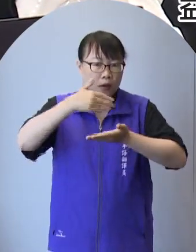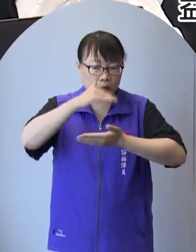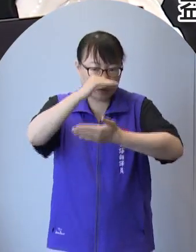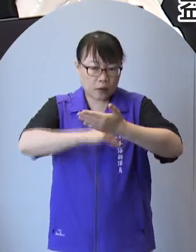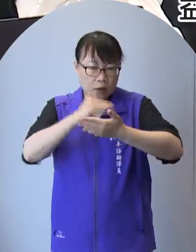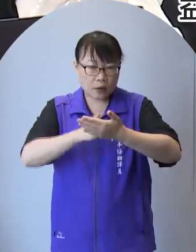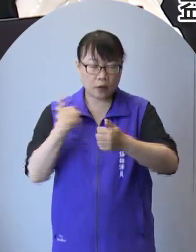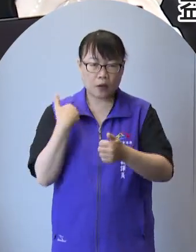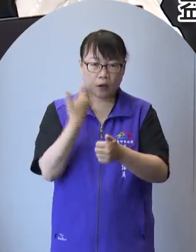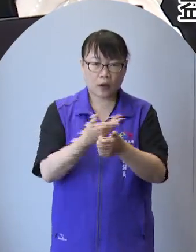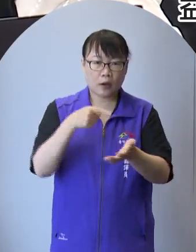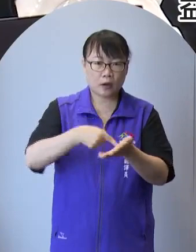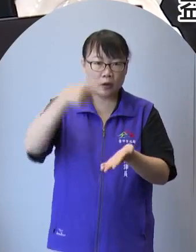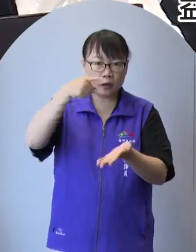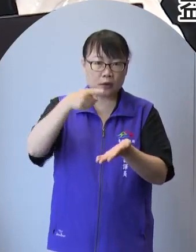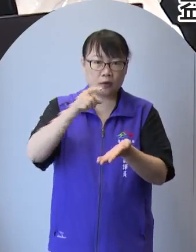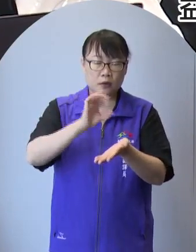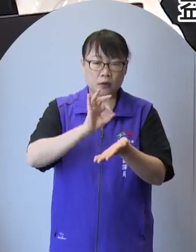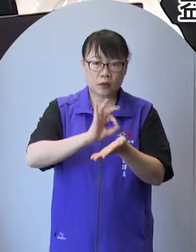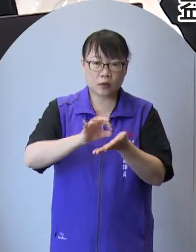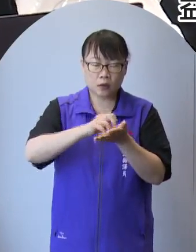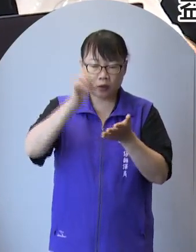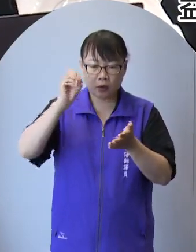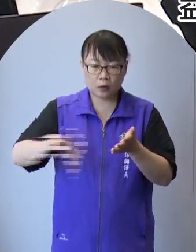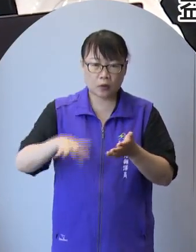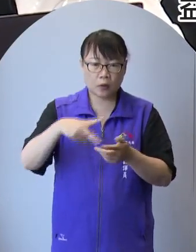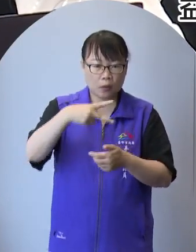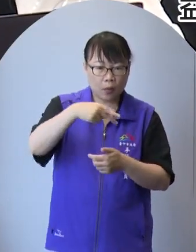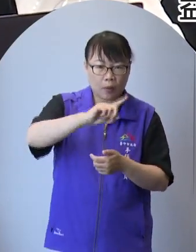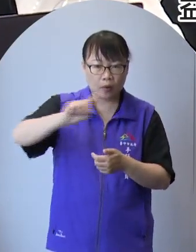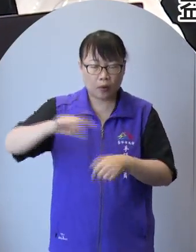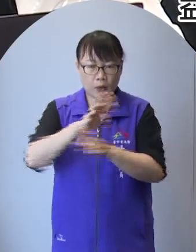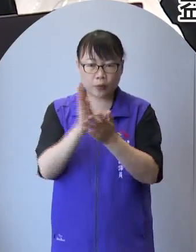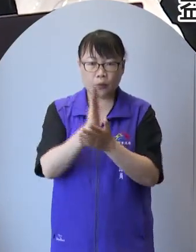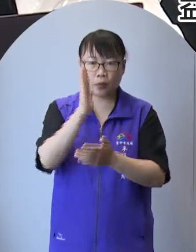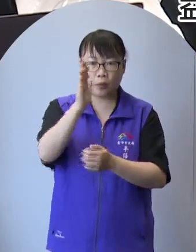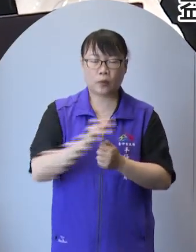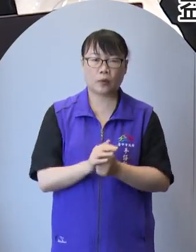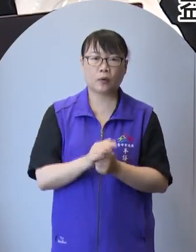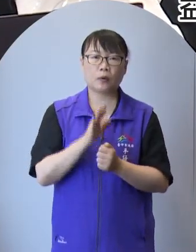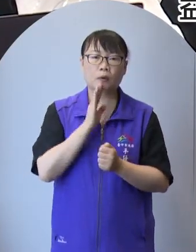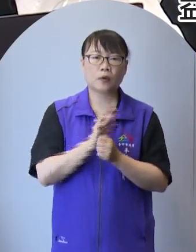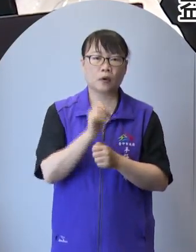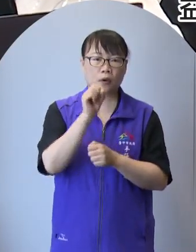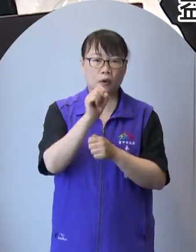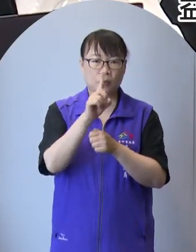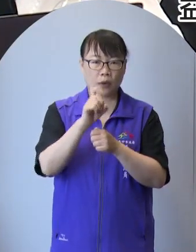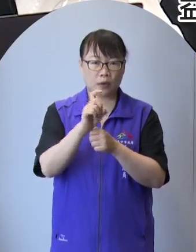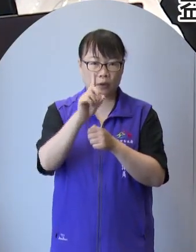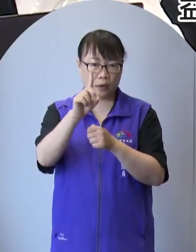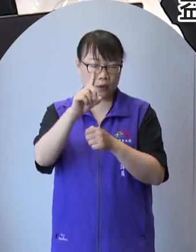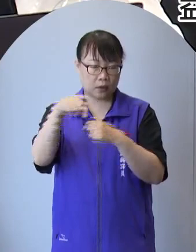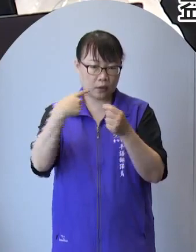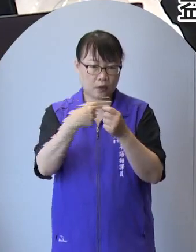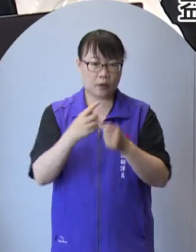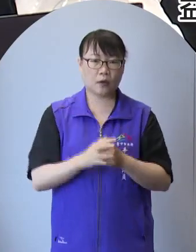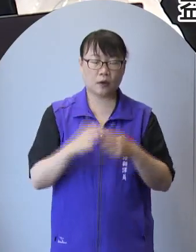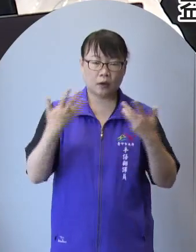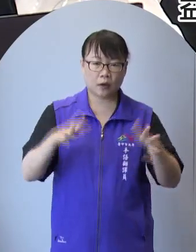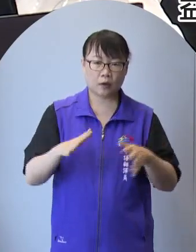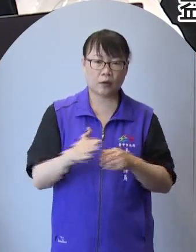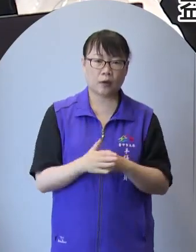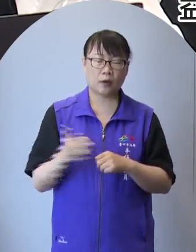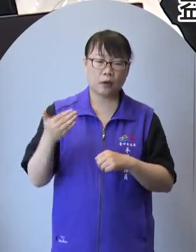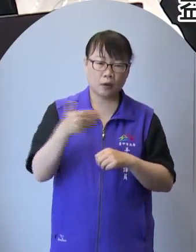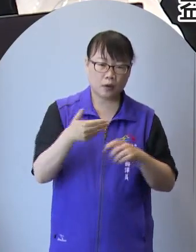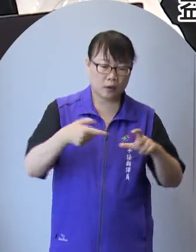1995年，那100年开始管制外带用的这个饮料杯，那到了101年啊，包括我们很多生鲜托